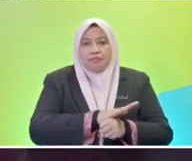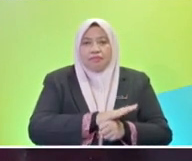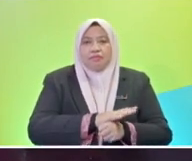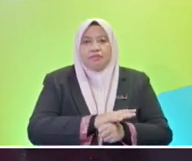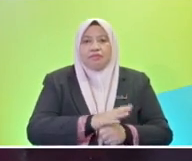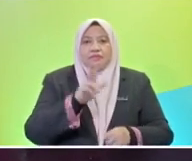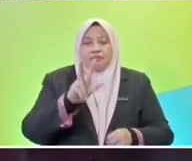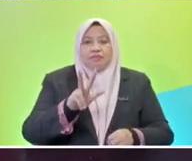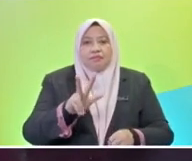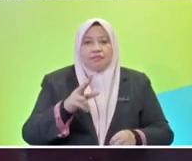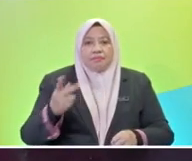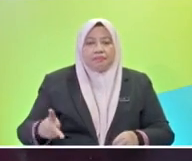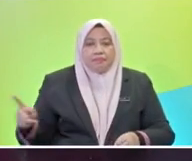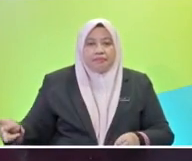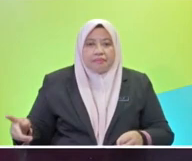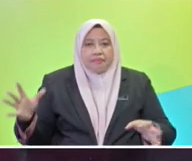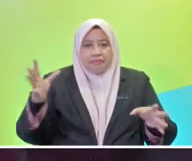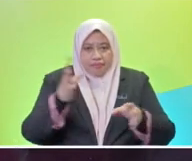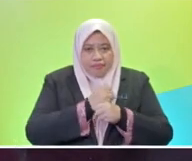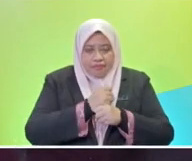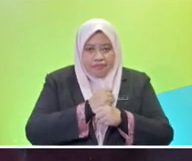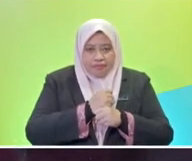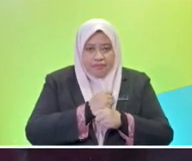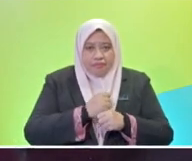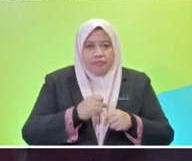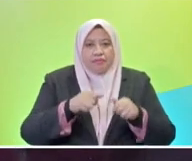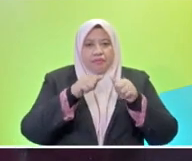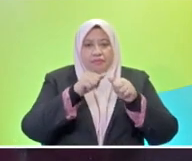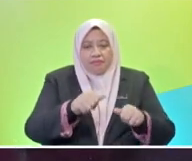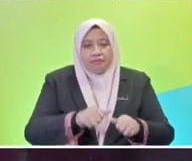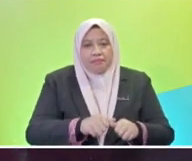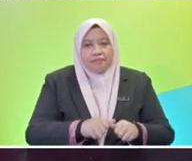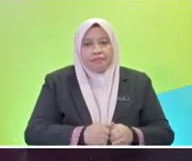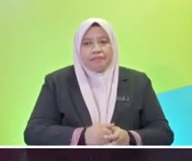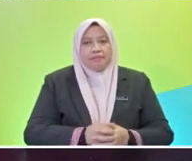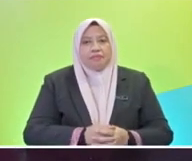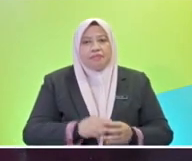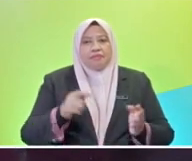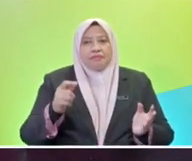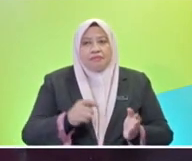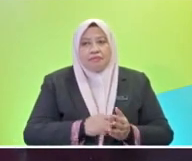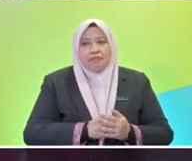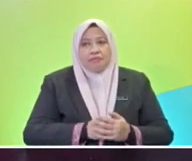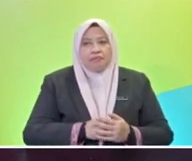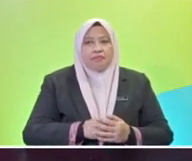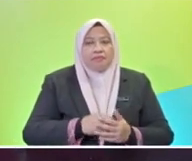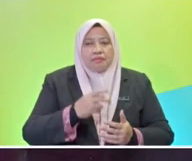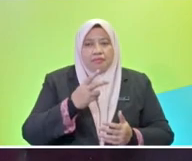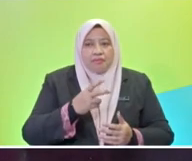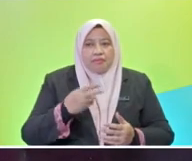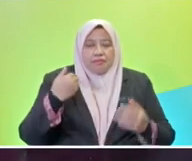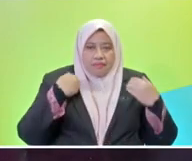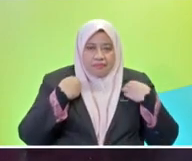ini ketiga-tiga ada, cikgu. Tampalkan kat sana. Okey. Dapat tak matahari?